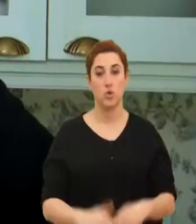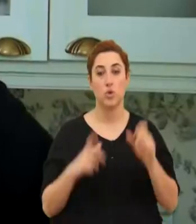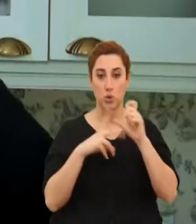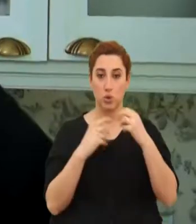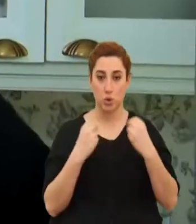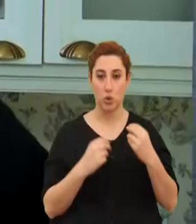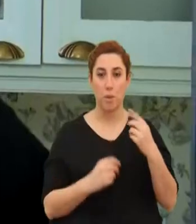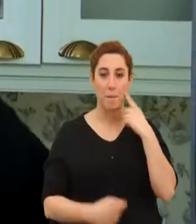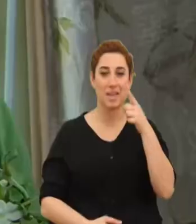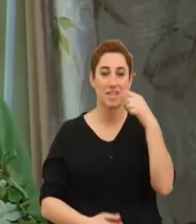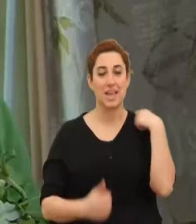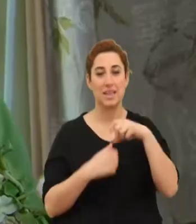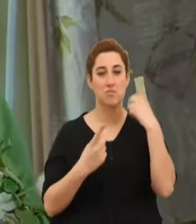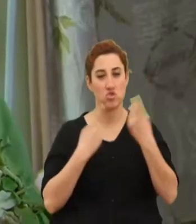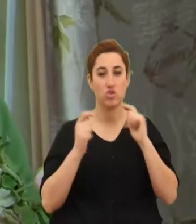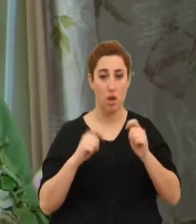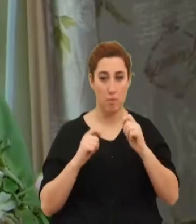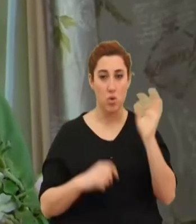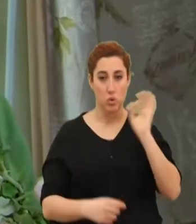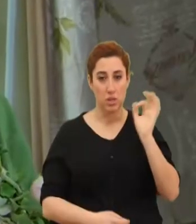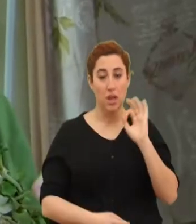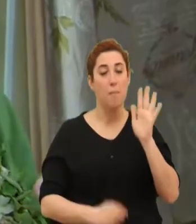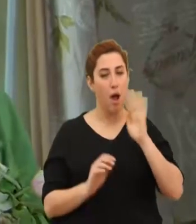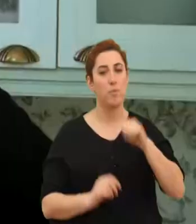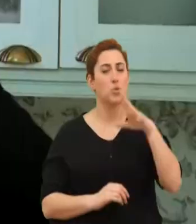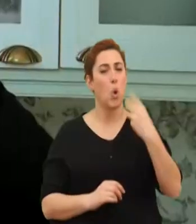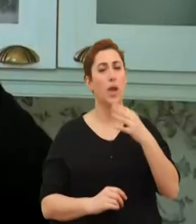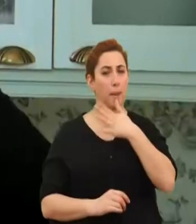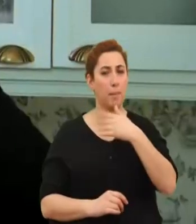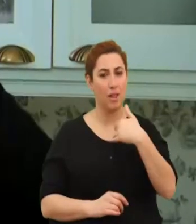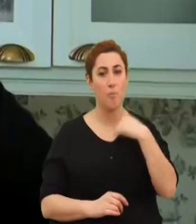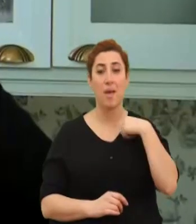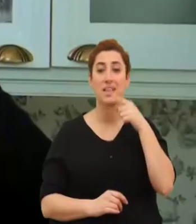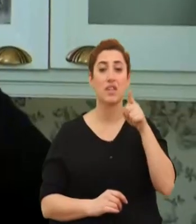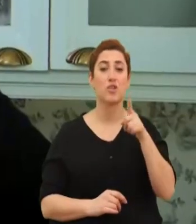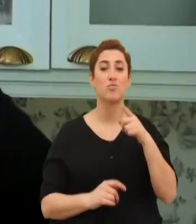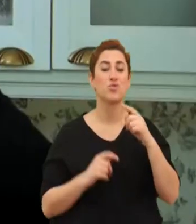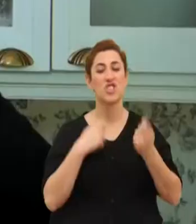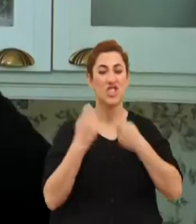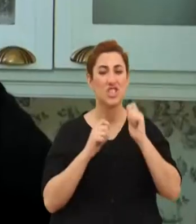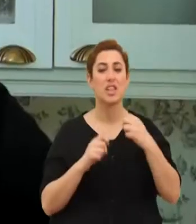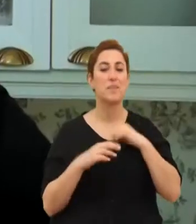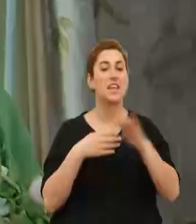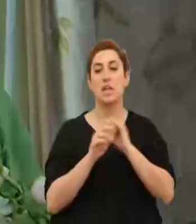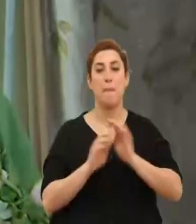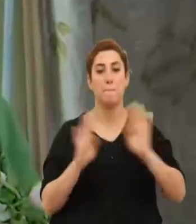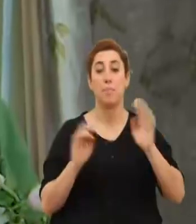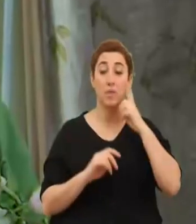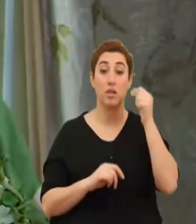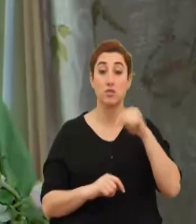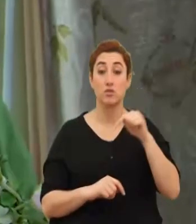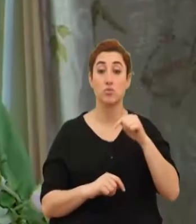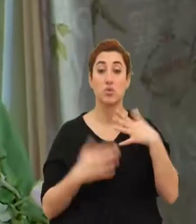Şükrü. Bak sen yine bir dolaplar çeviriyorsun değil mi? Ama şunu çok iyi biliyorsun ki ben senin bu çevirdiğin dolaplara alet olmam. Yalnız